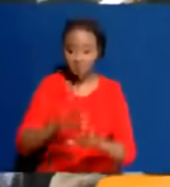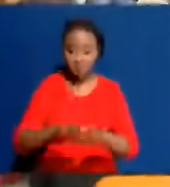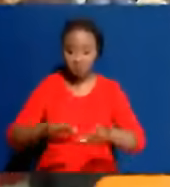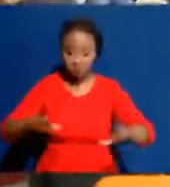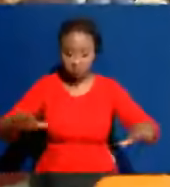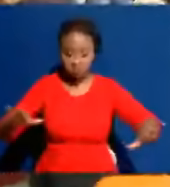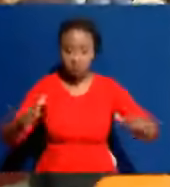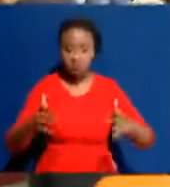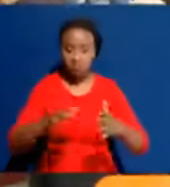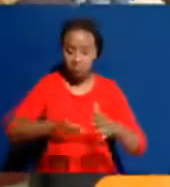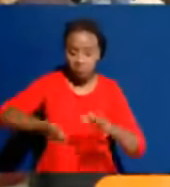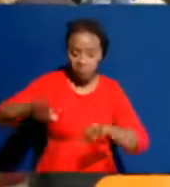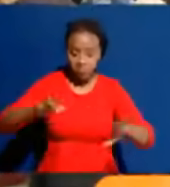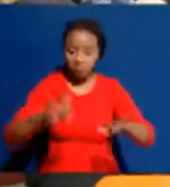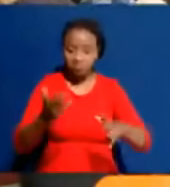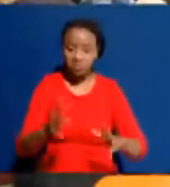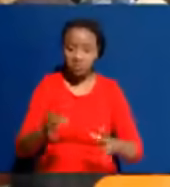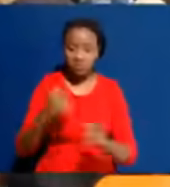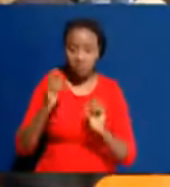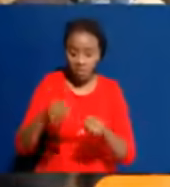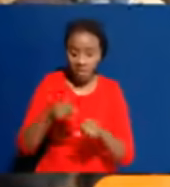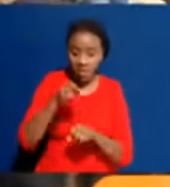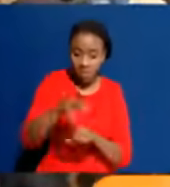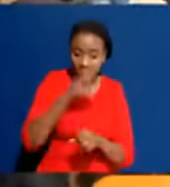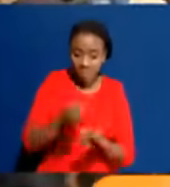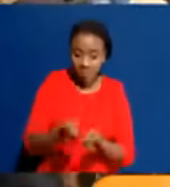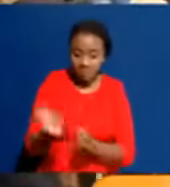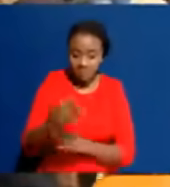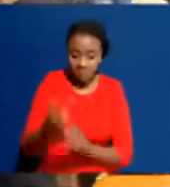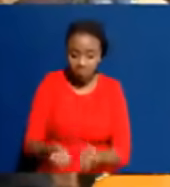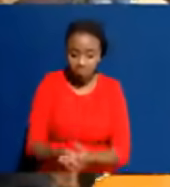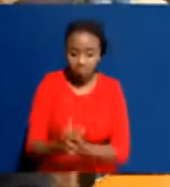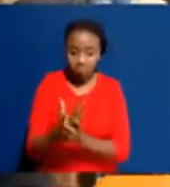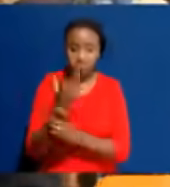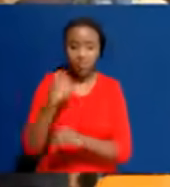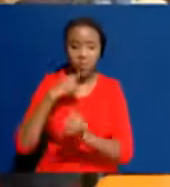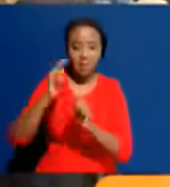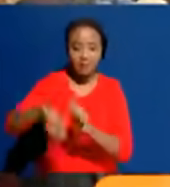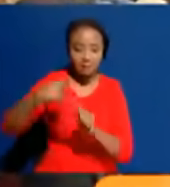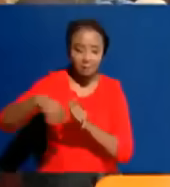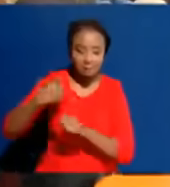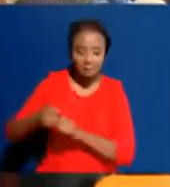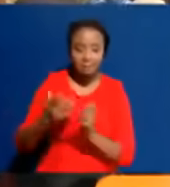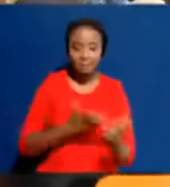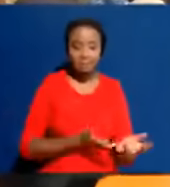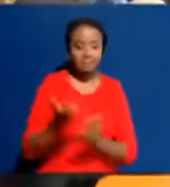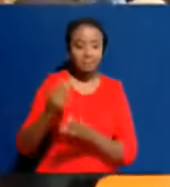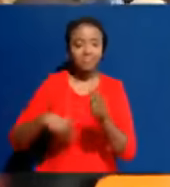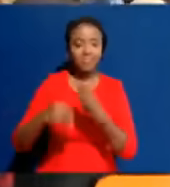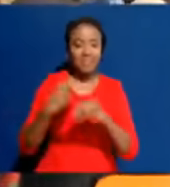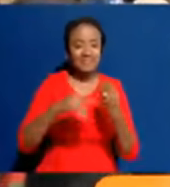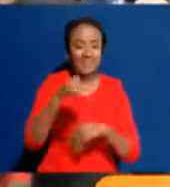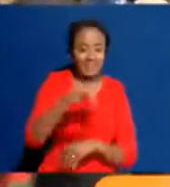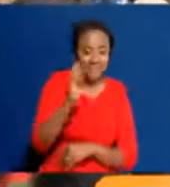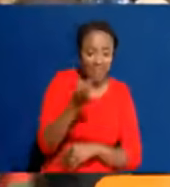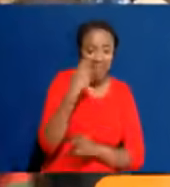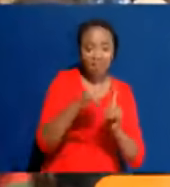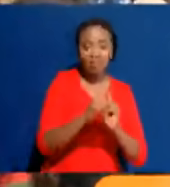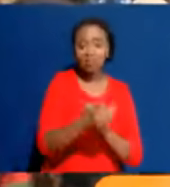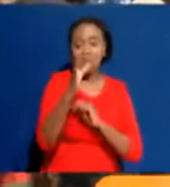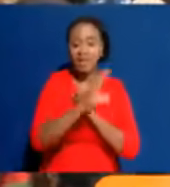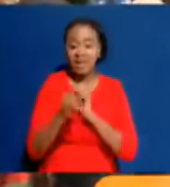vile tutavua samaki, tuuze hapa Kenya na tuuze katika masoko mengine ya nje. Hiyo kazi nakadiria